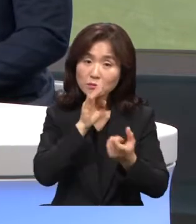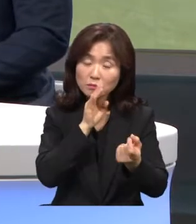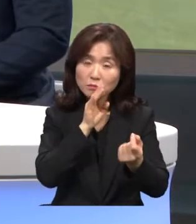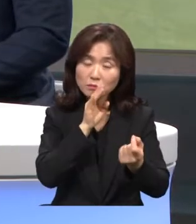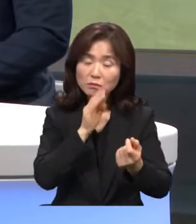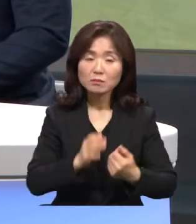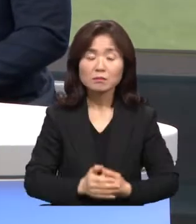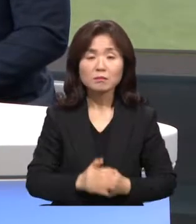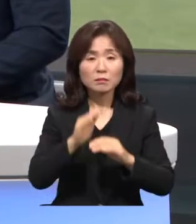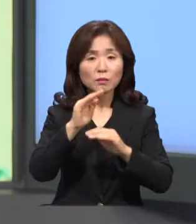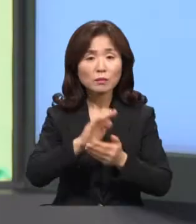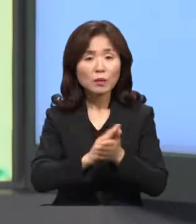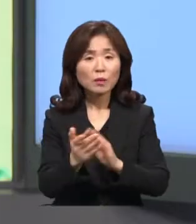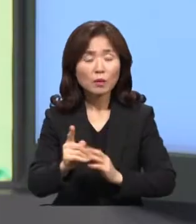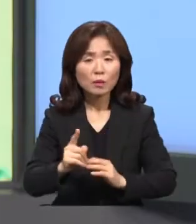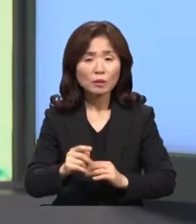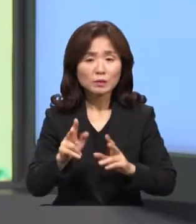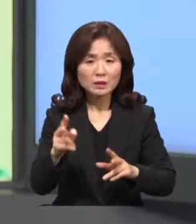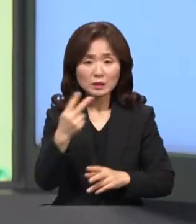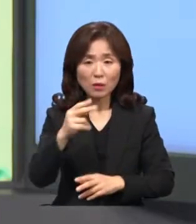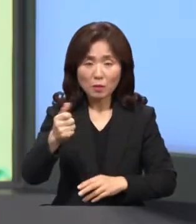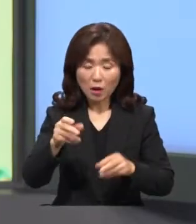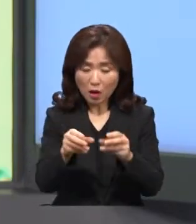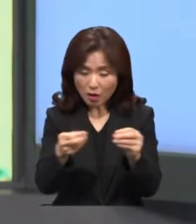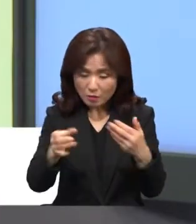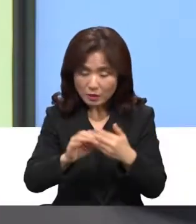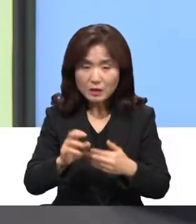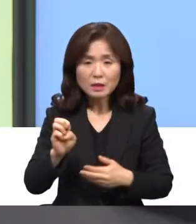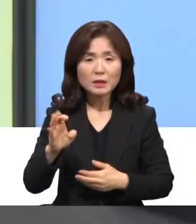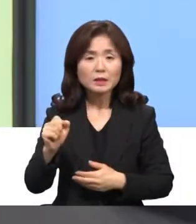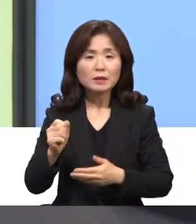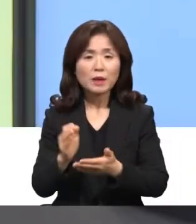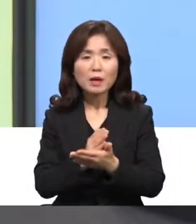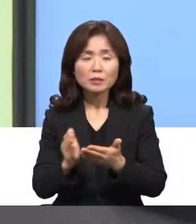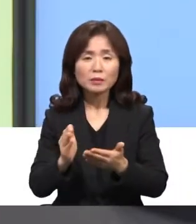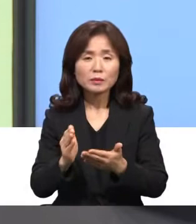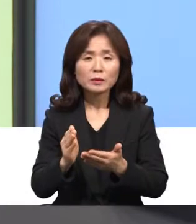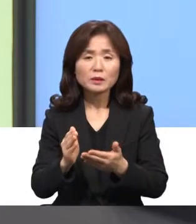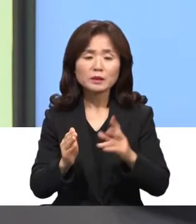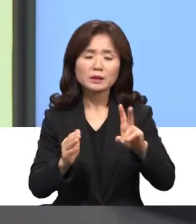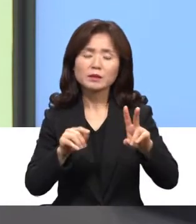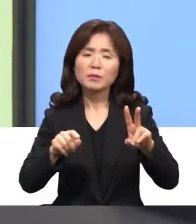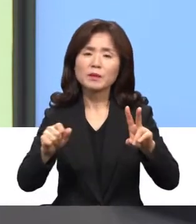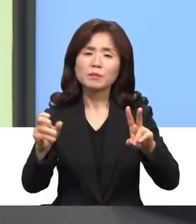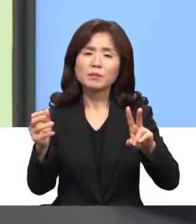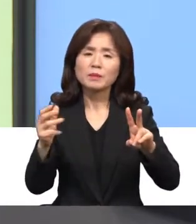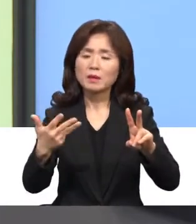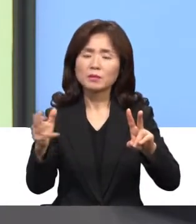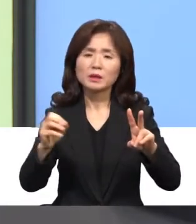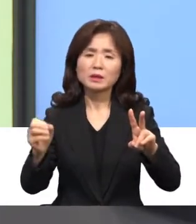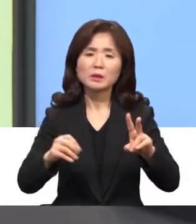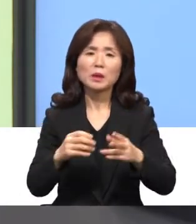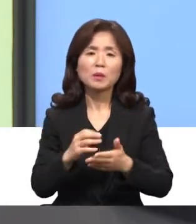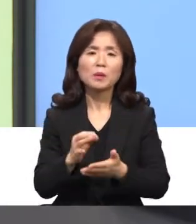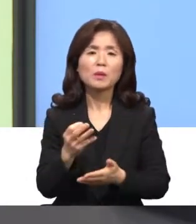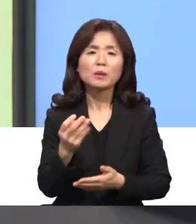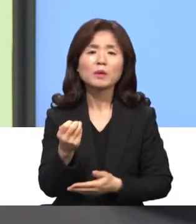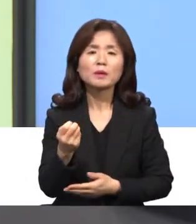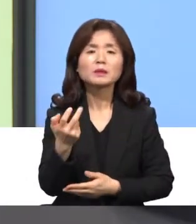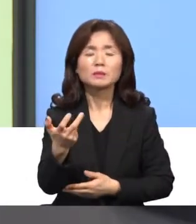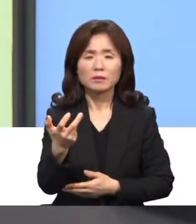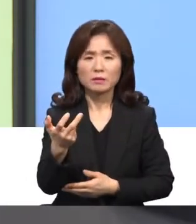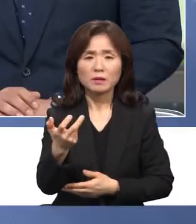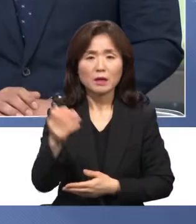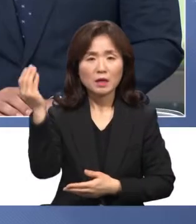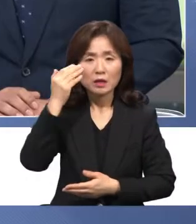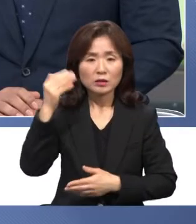4 현재 수시 면 2500원 뜯어보면 ebs 배분되는 비율이 2.8% 70원 입니다 예 한국전력